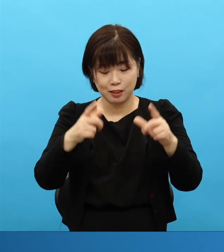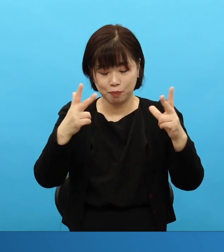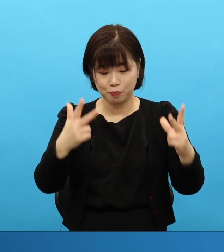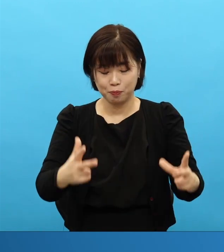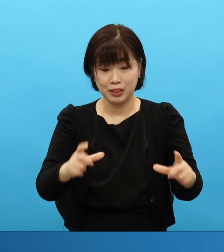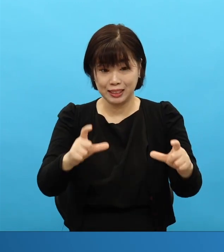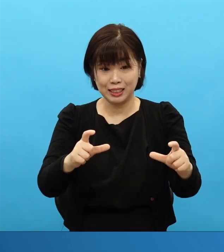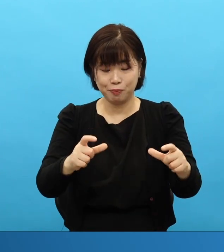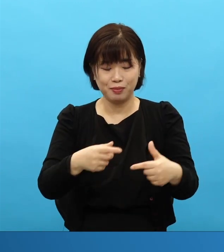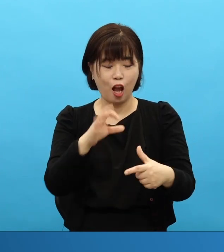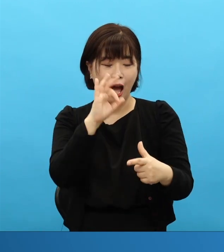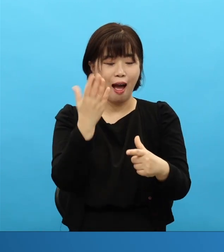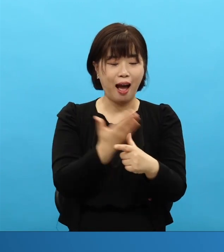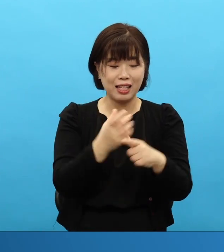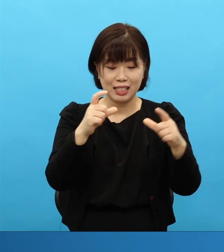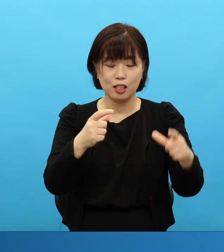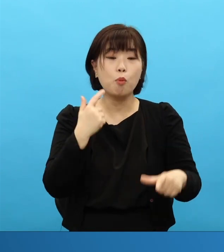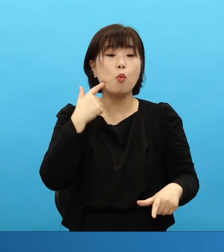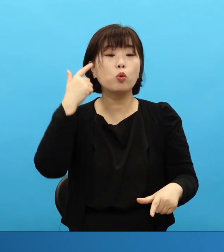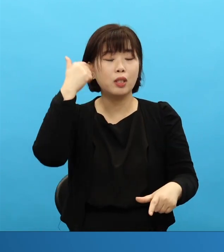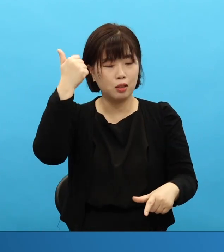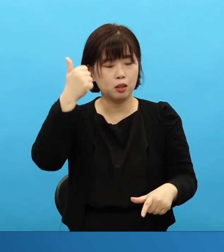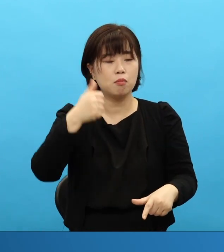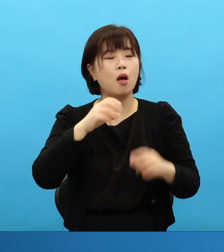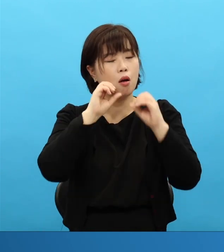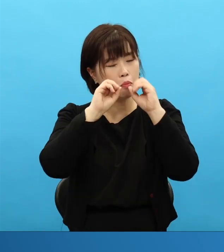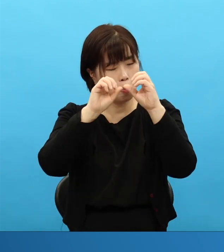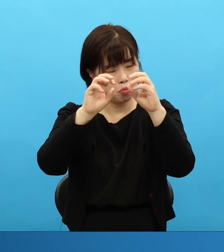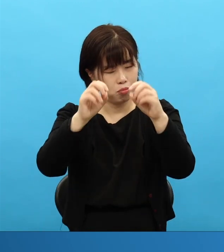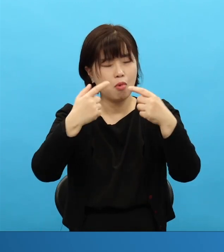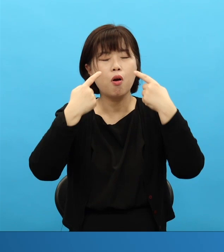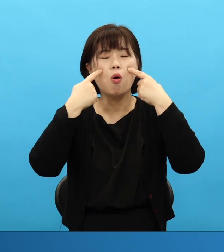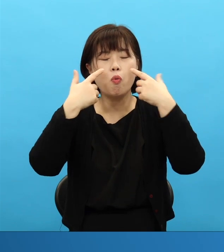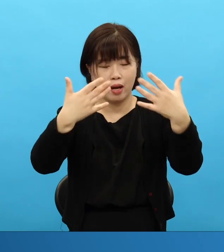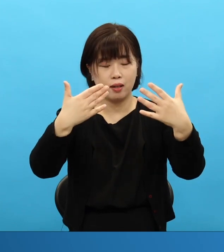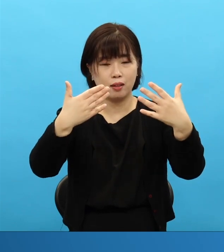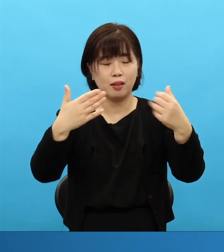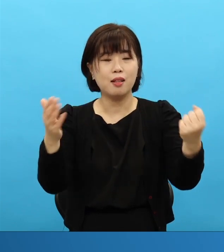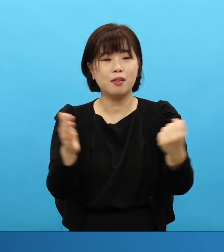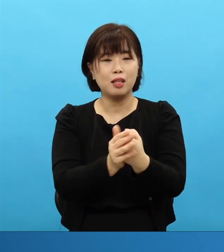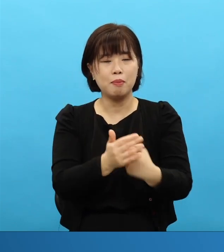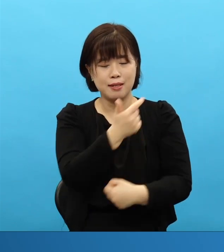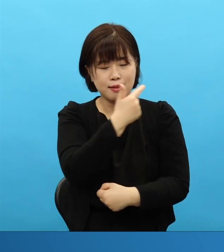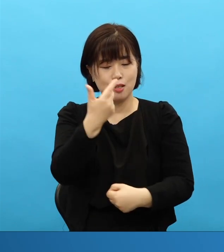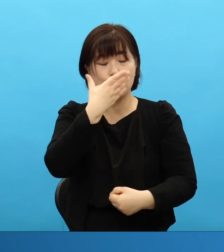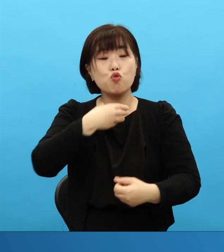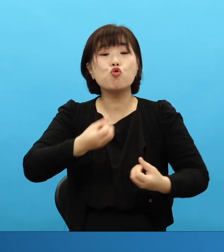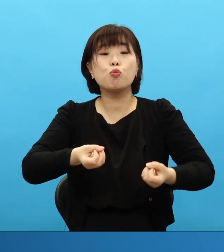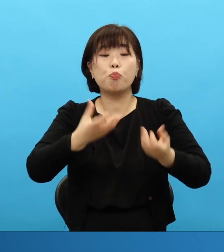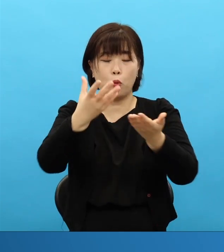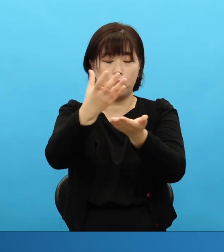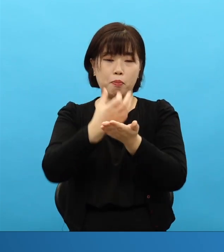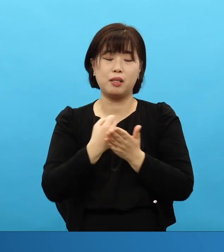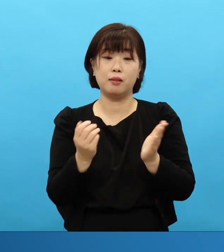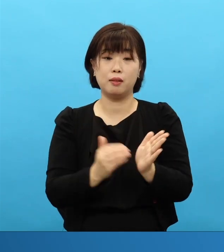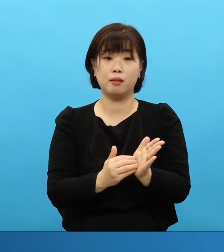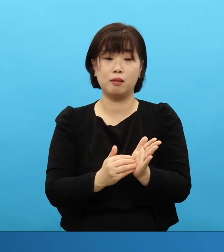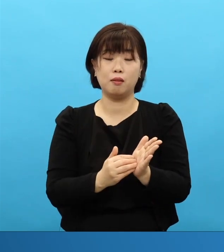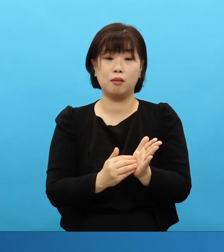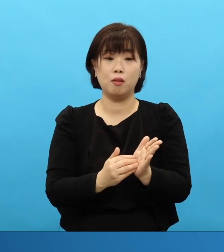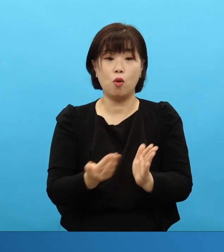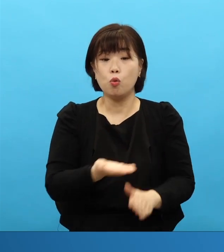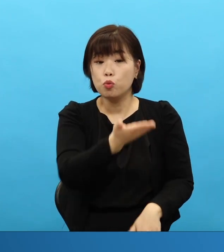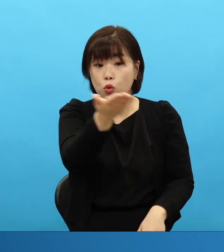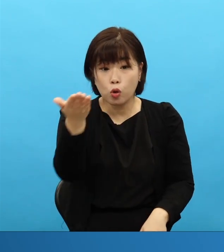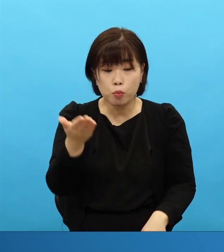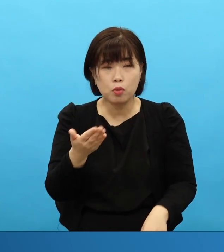you're the pastors who share the gospel. 여러분이 큰 축복을 받은 겁니다. You have received a great 그렇죠? blessing. That's 이건 right. 모르면 신앙생활이 안 돼요.